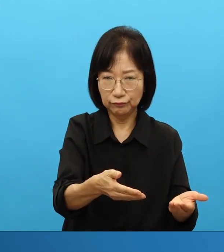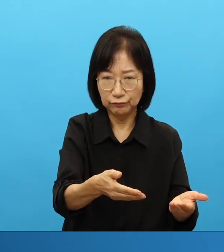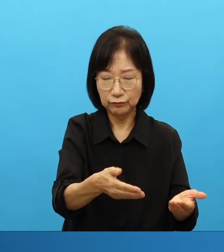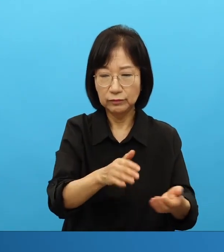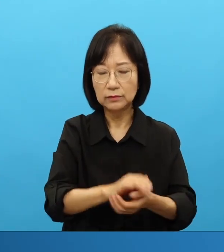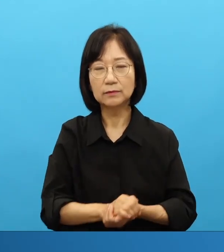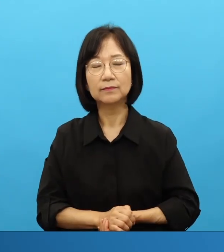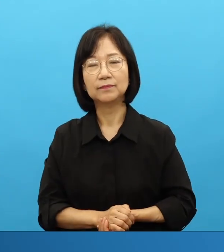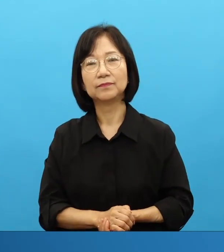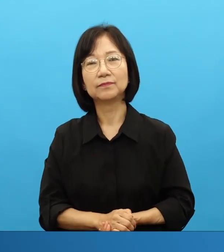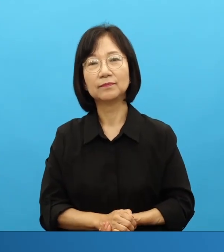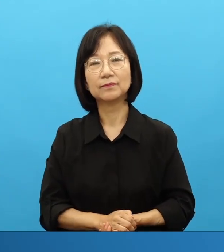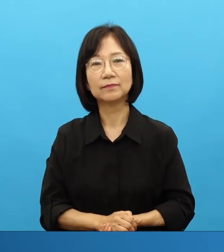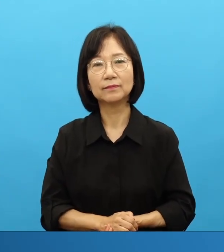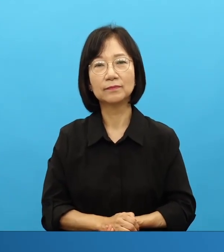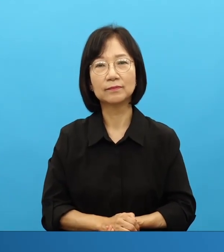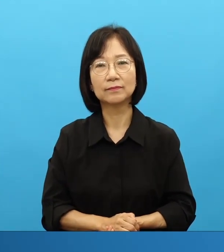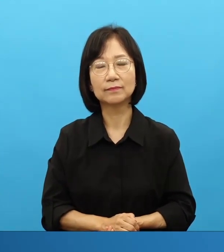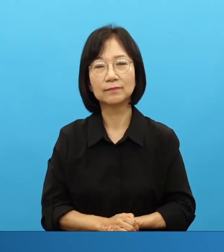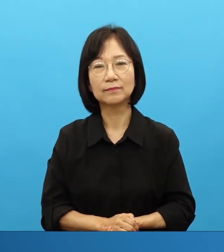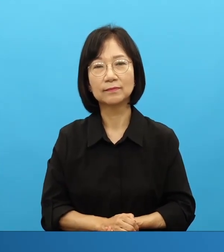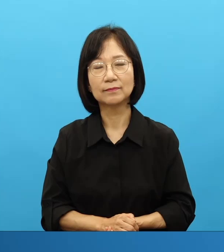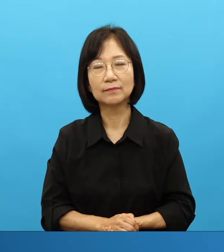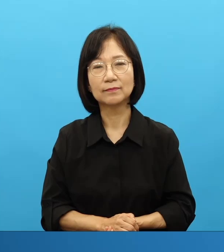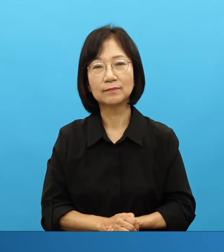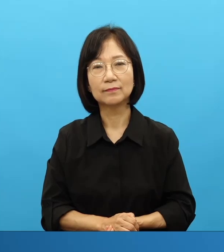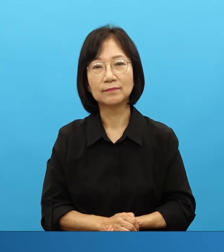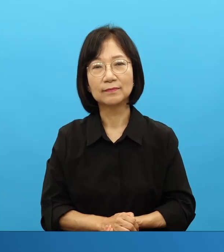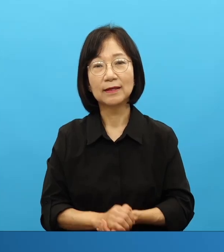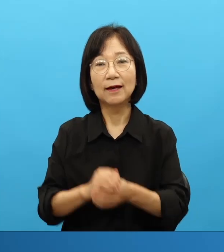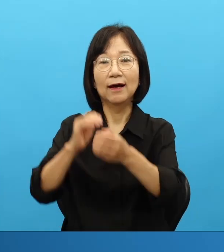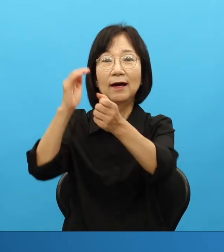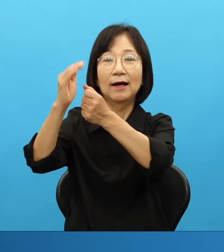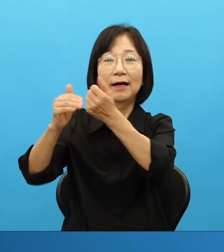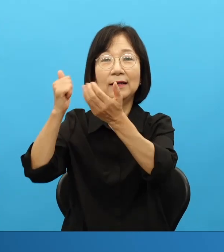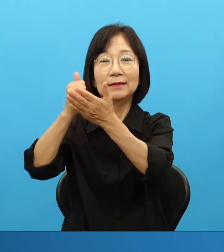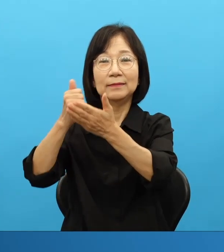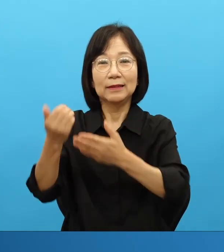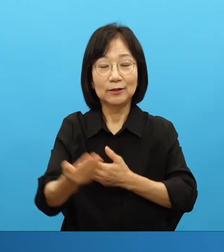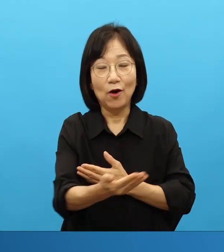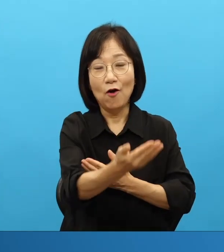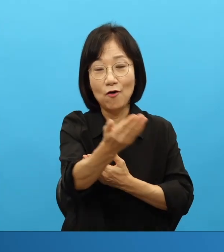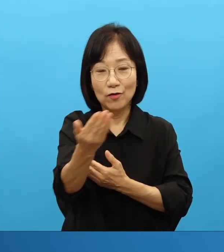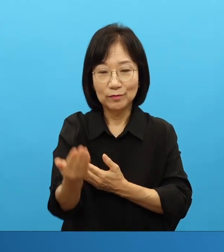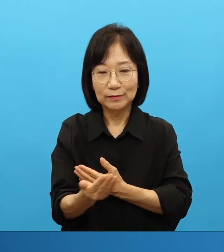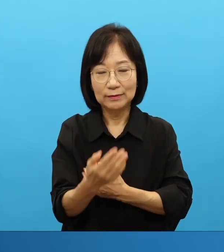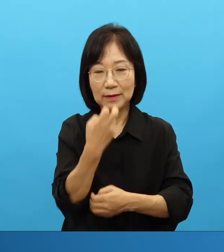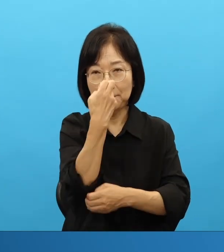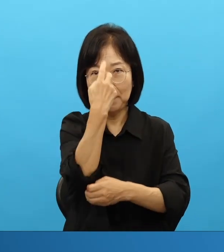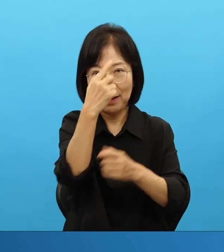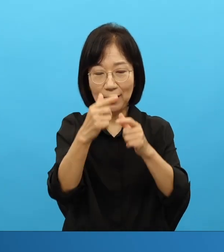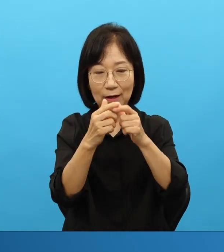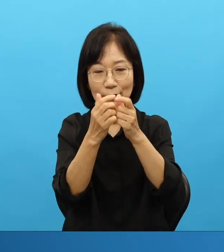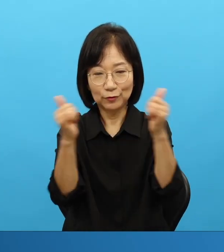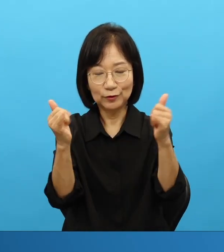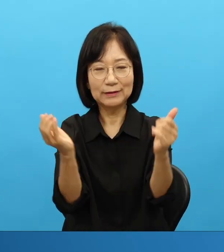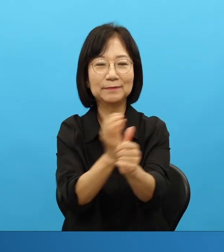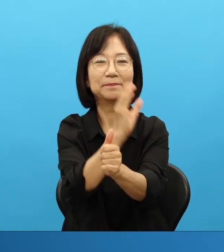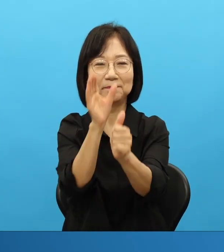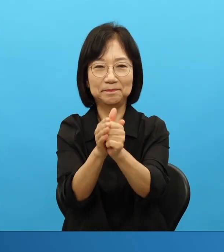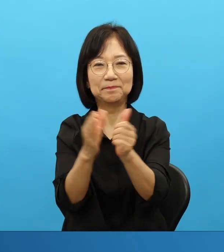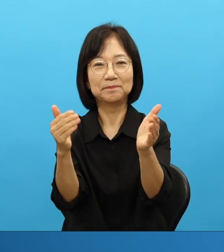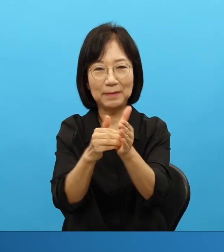기업, 하나님의 작품, 하나님의 유산입니다. 이때 하나님이 여러분을 파수꾼으로 이 기도